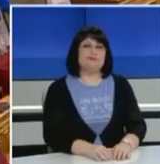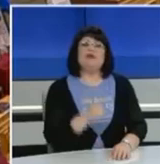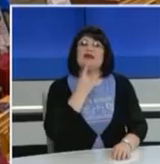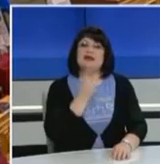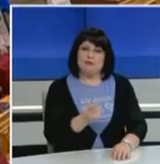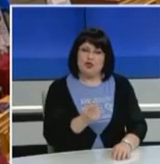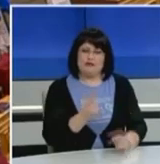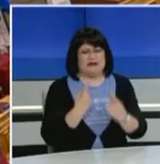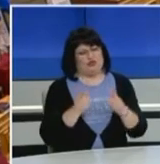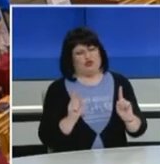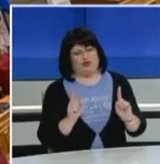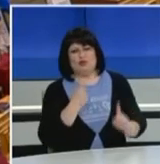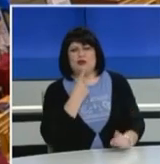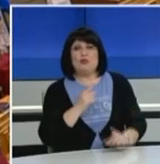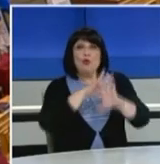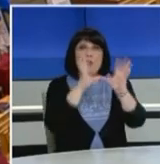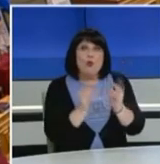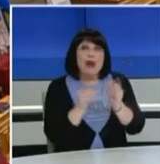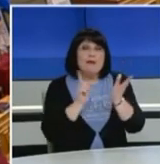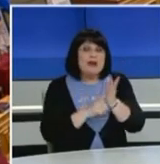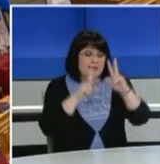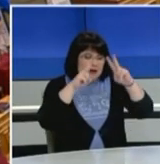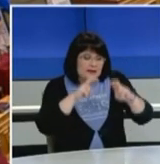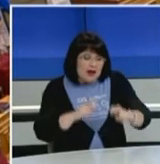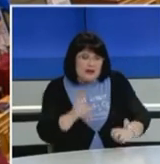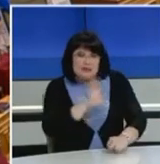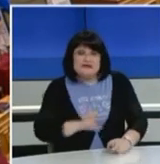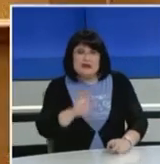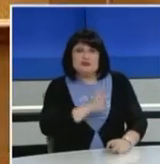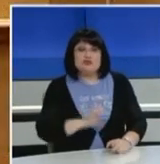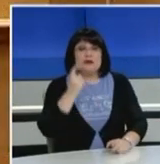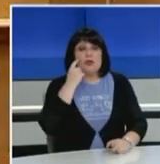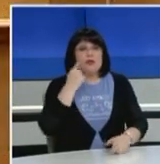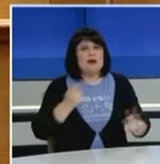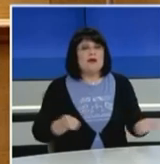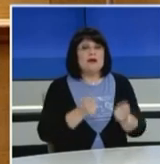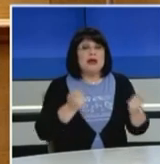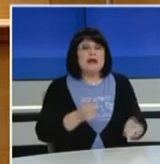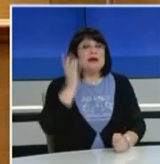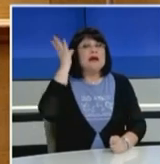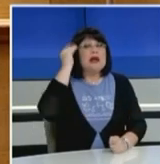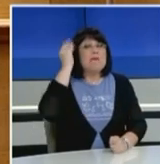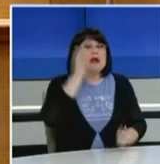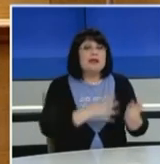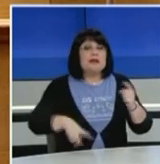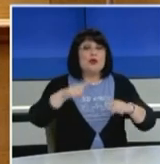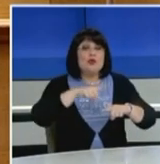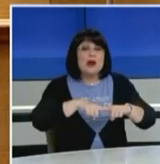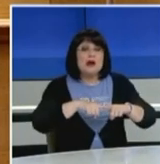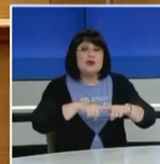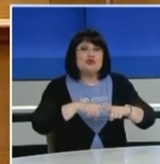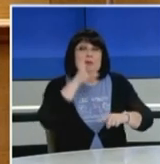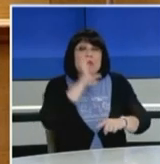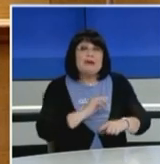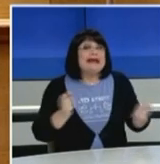πούμε ότι όλα πρέπει να διερευνηθούν. Το πιο σημαντικό είναι όχι μόνο να μάθει ο ελληνικός λαός